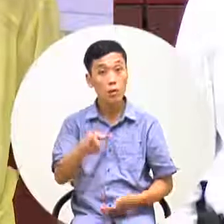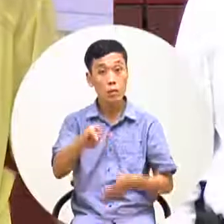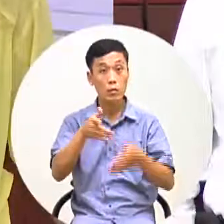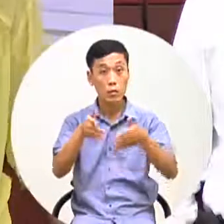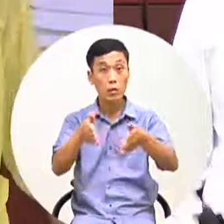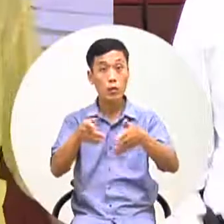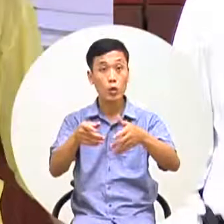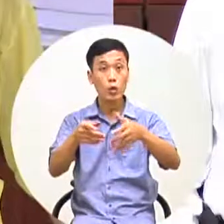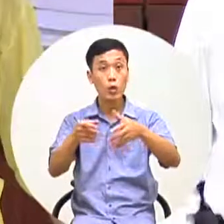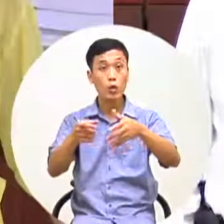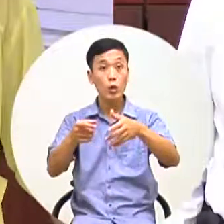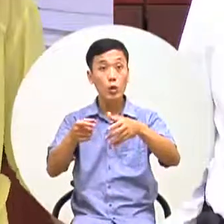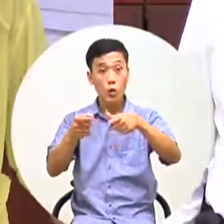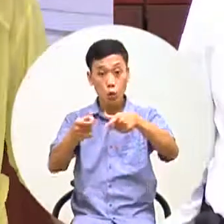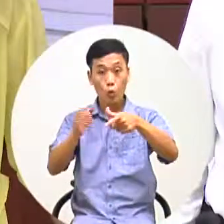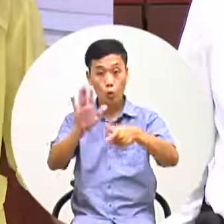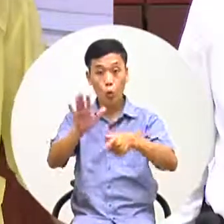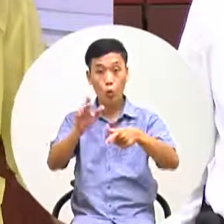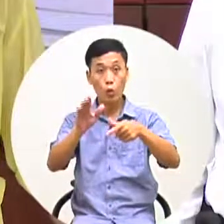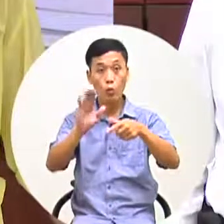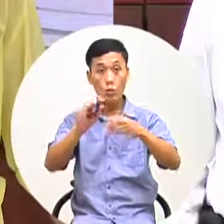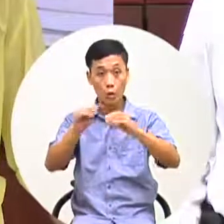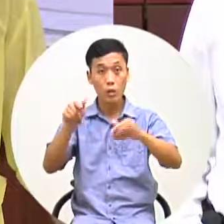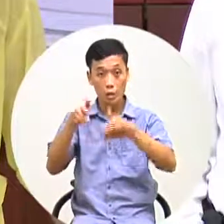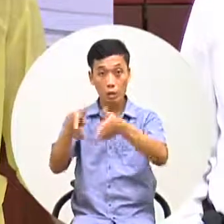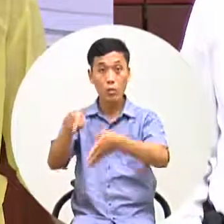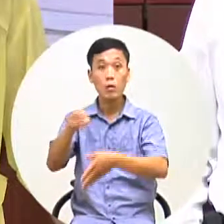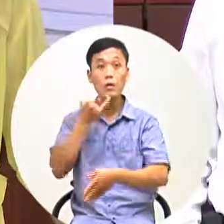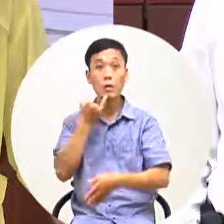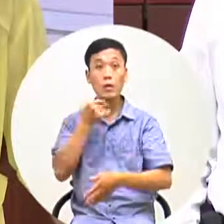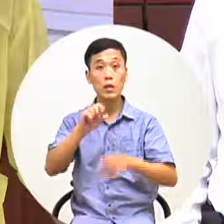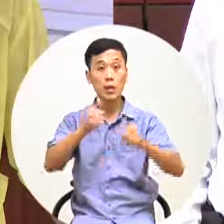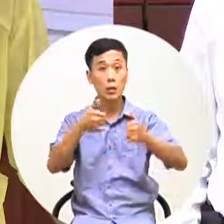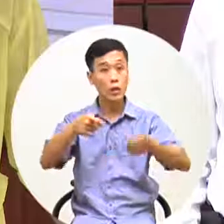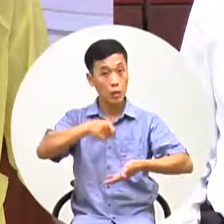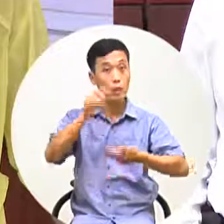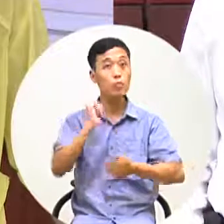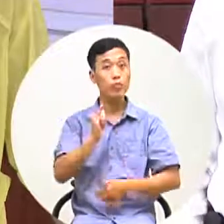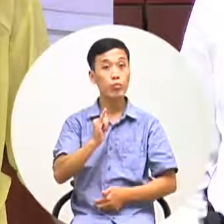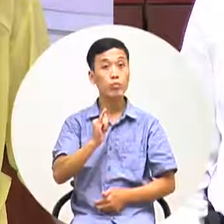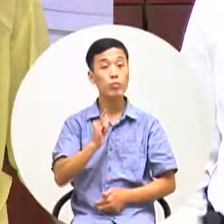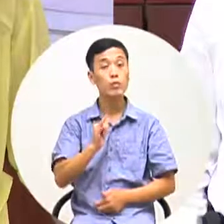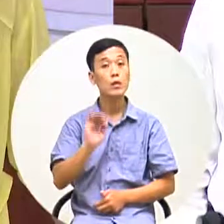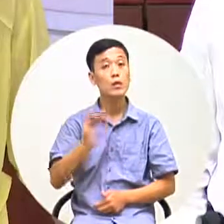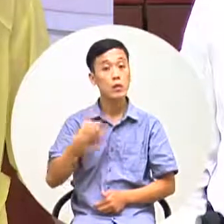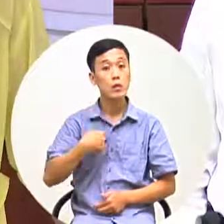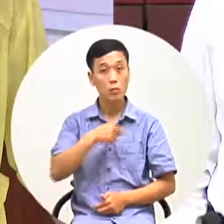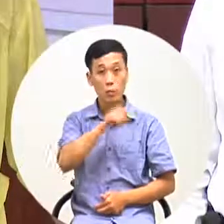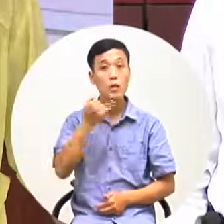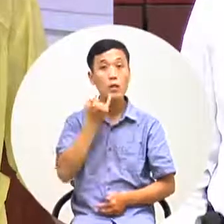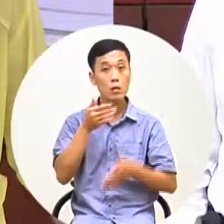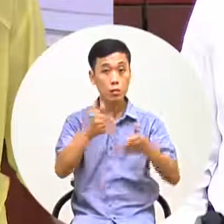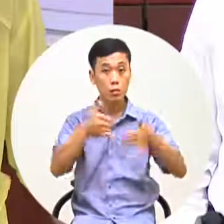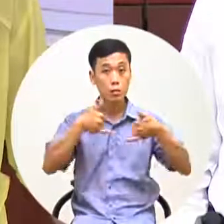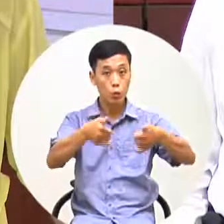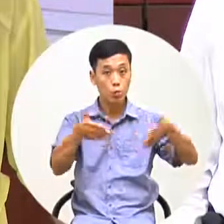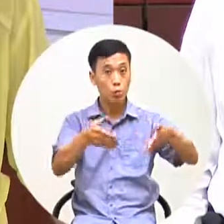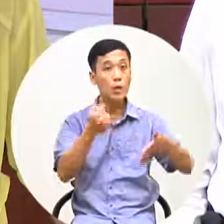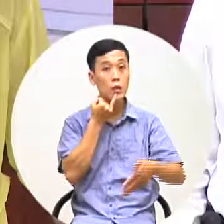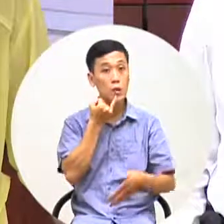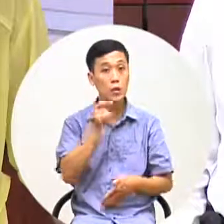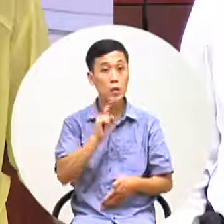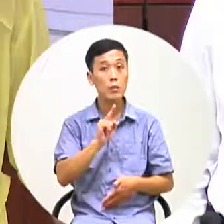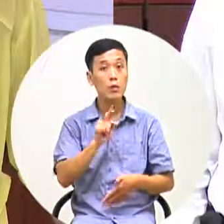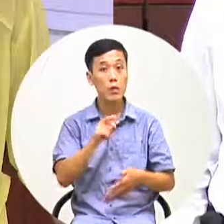啊？ 这议员这个建议，阮也真好啦。就是讲，咱会当开的部分，为着顾着安全第一嘛，